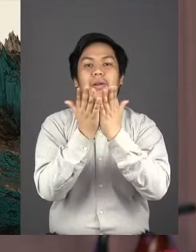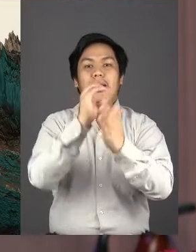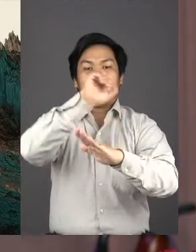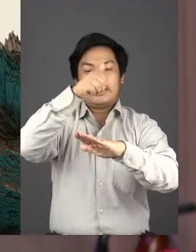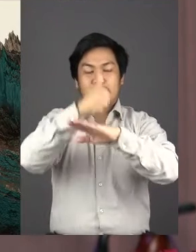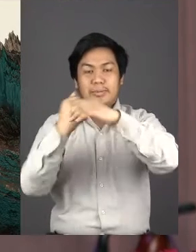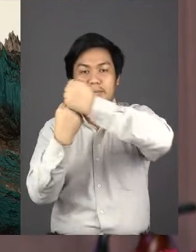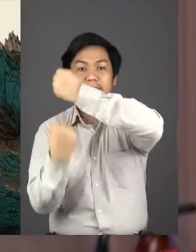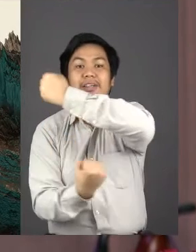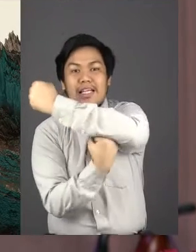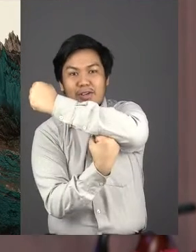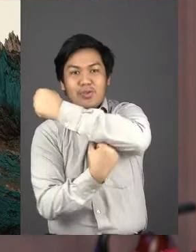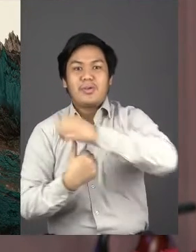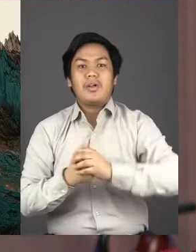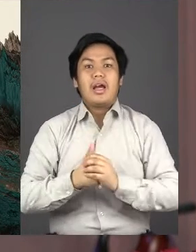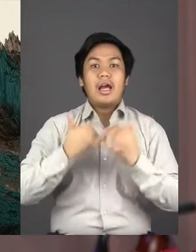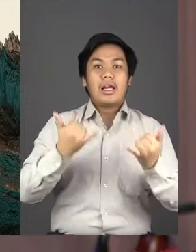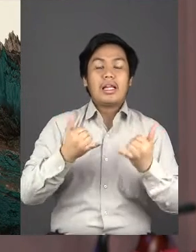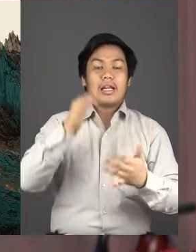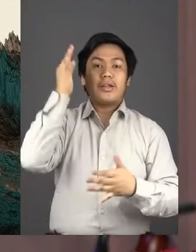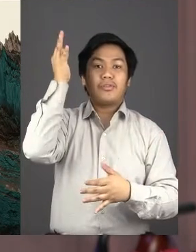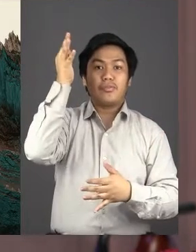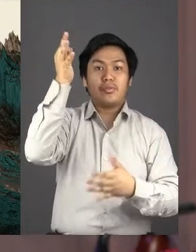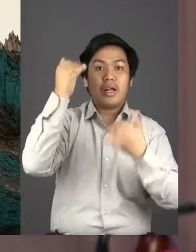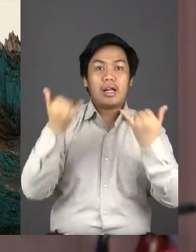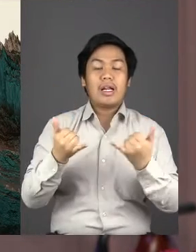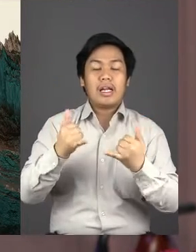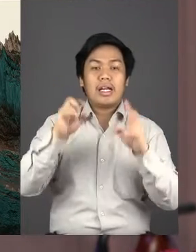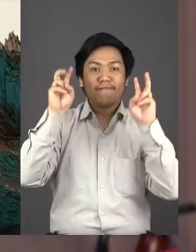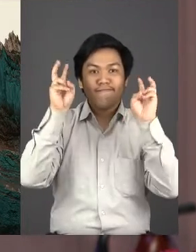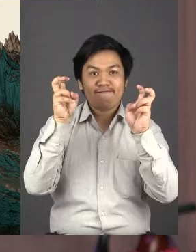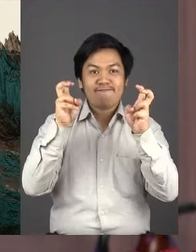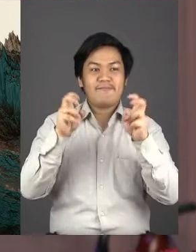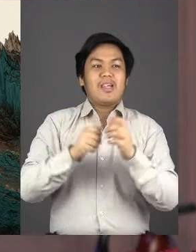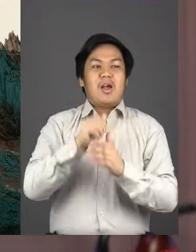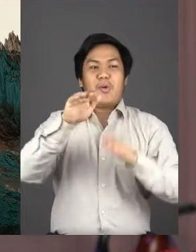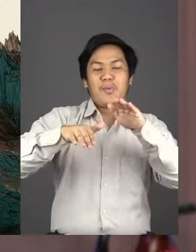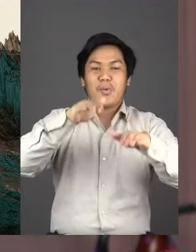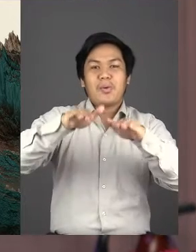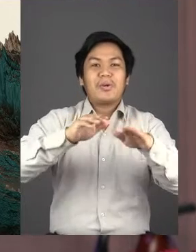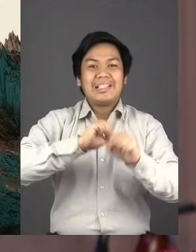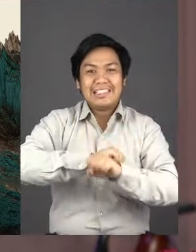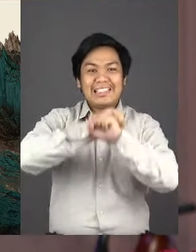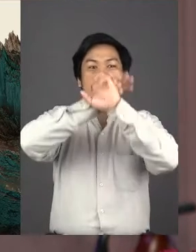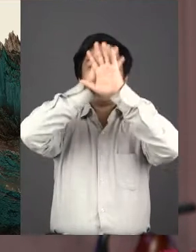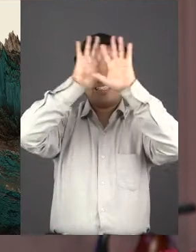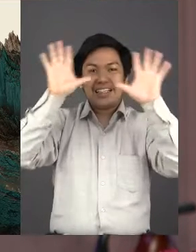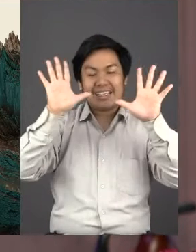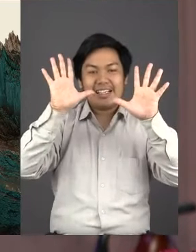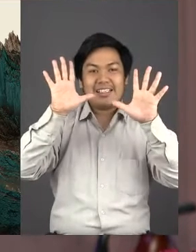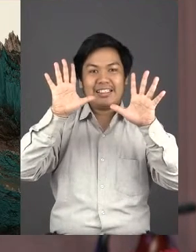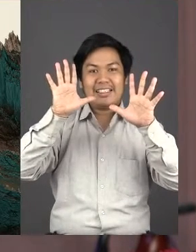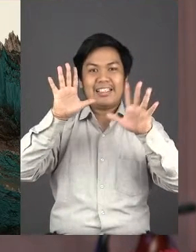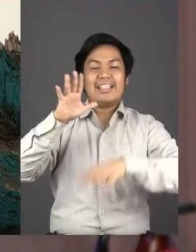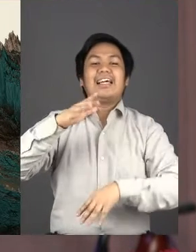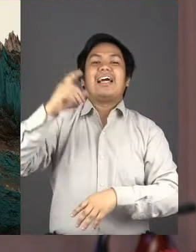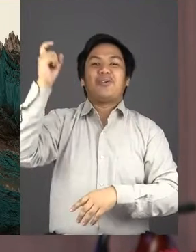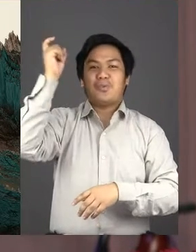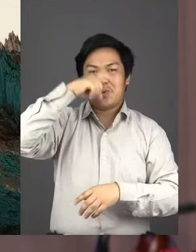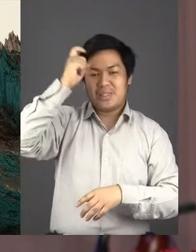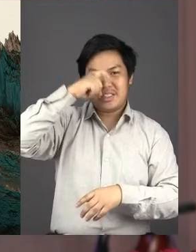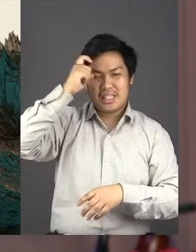At ang ating pong mensahe ngayong hapong ito ay pinamagatan nating Lumakad sa Liwanag at